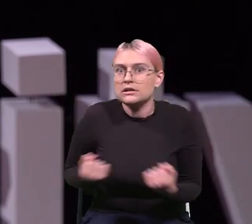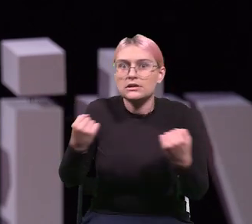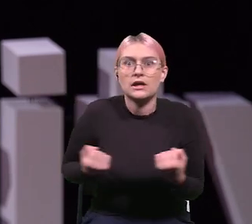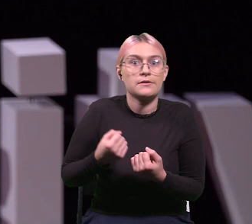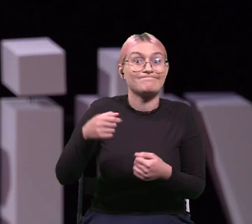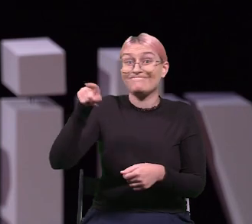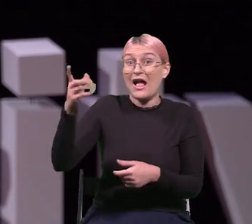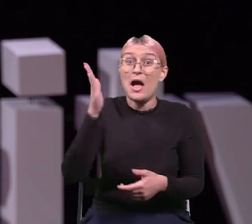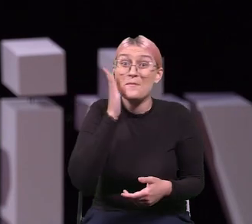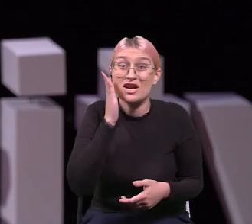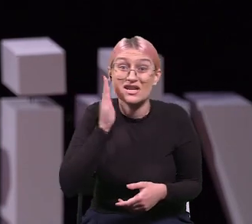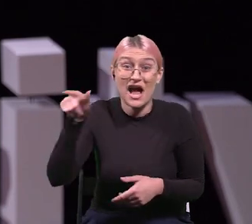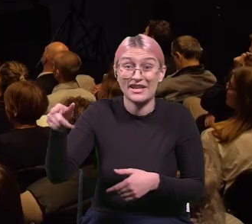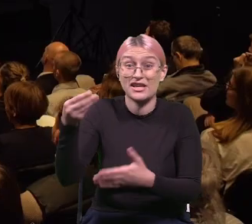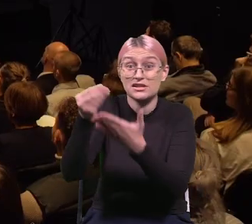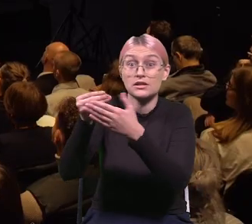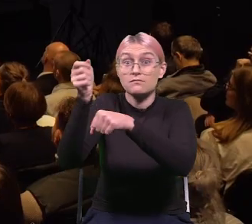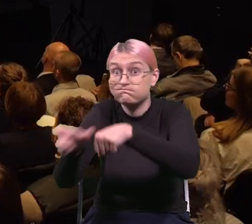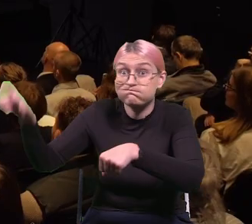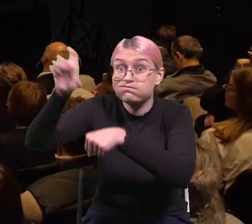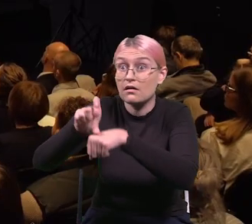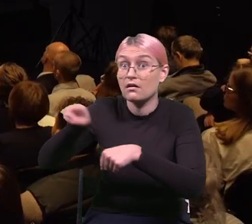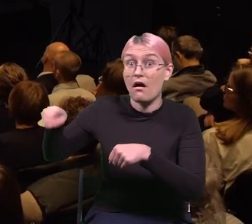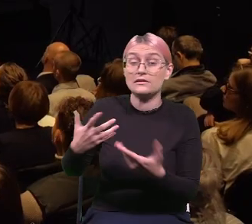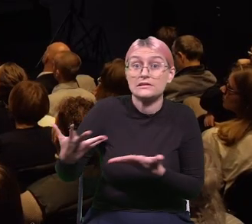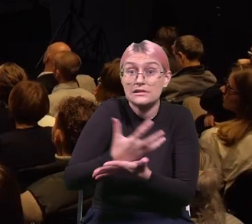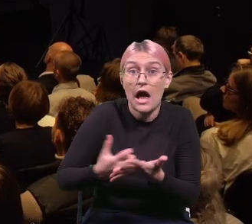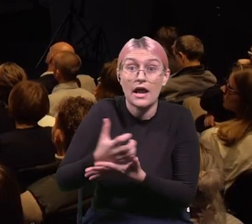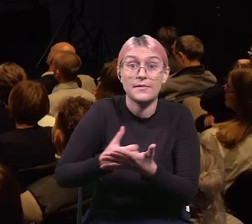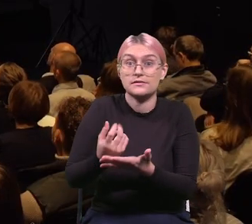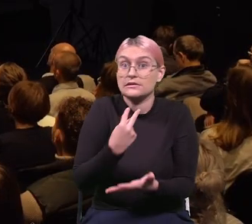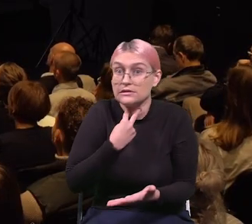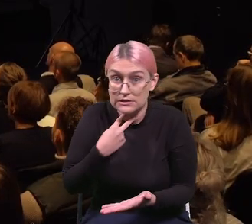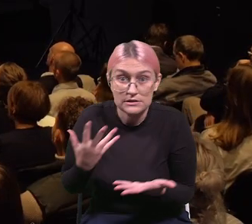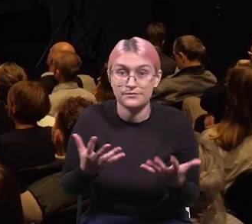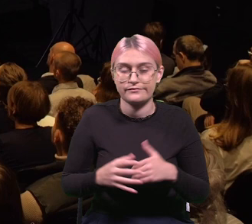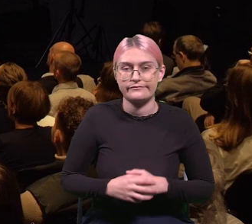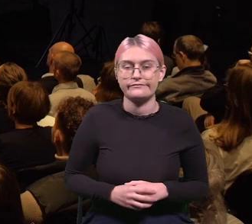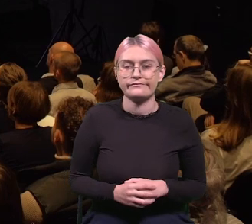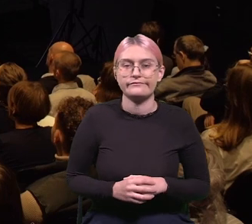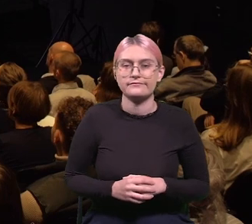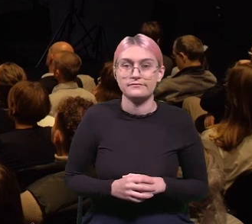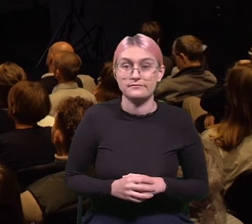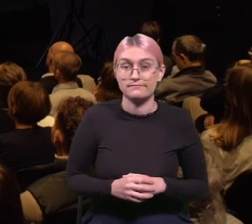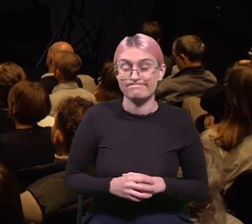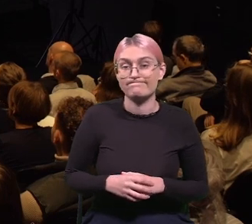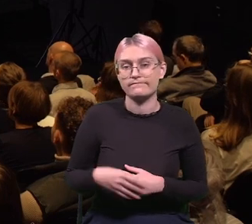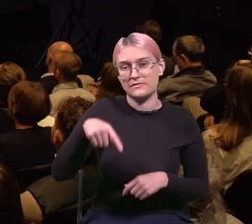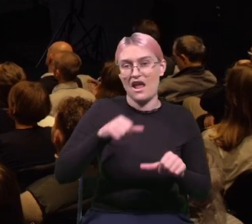dochody nie przystawały do tego tempa. Wiosną tego roku uznał, że ten wyścig